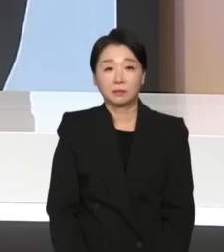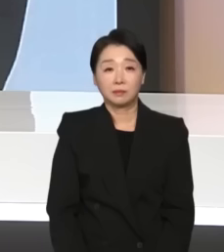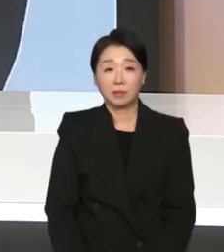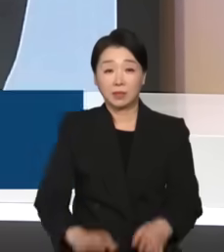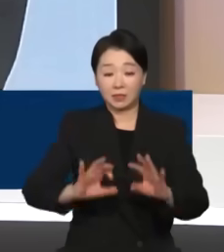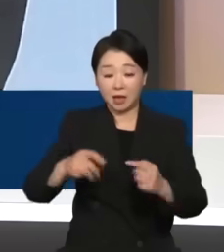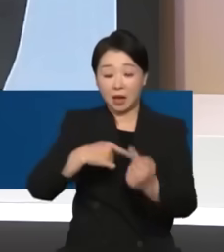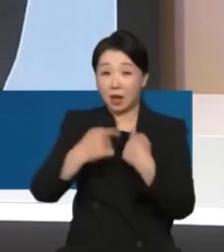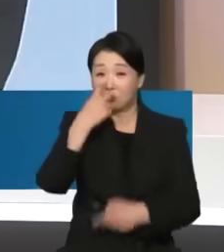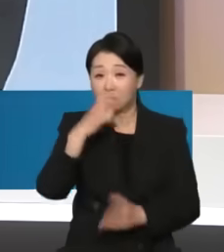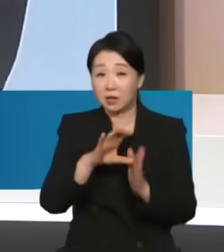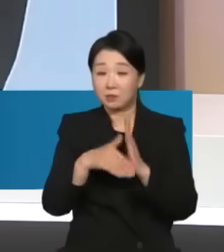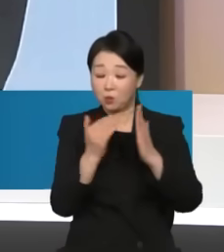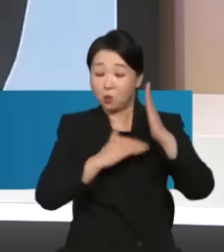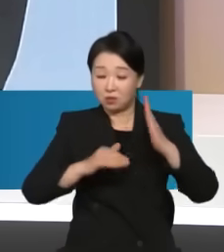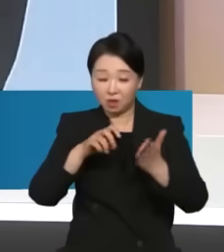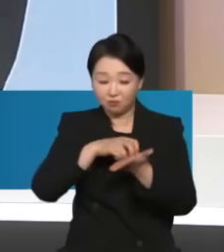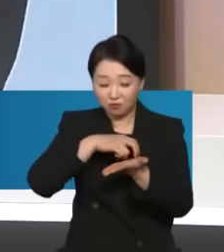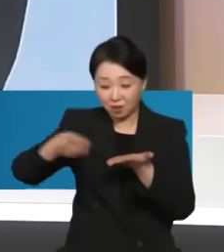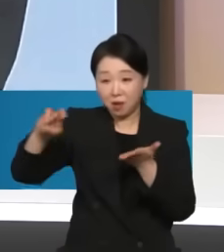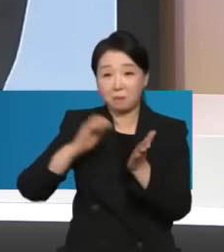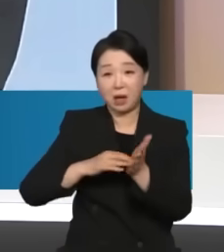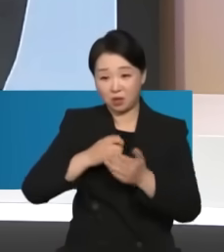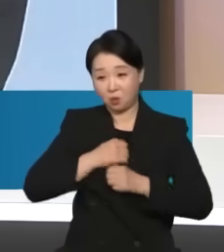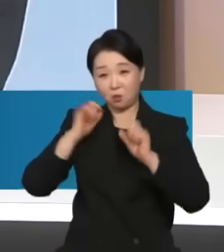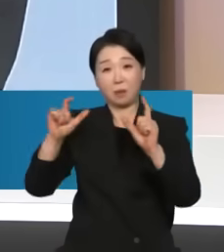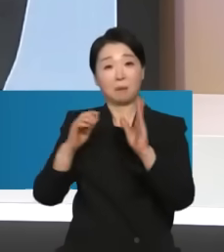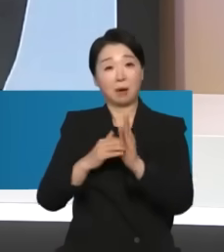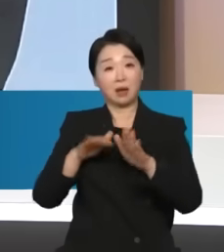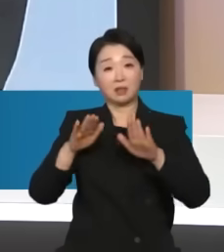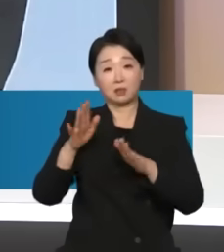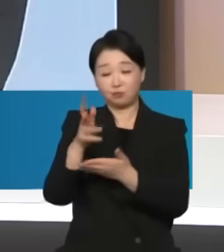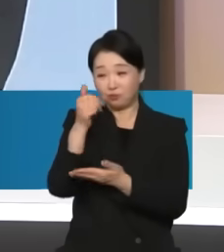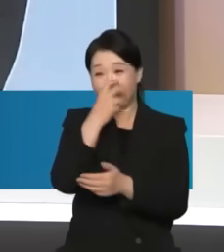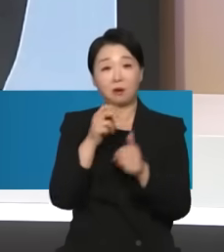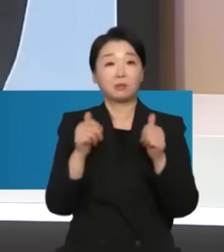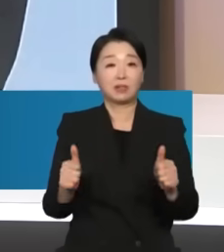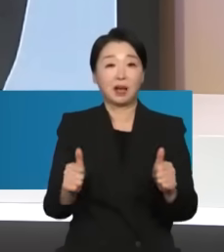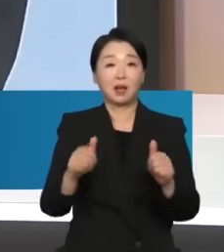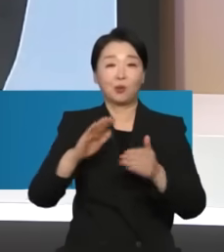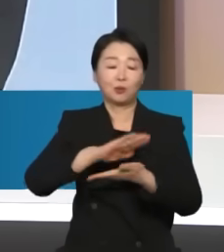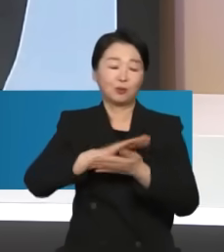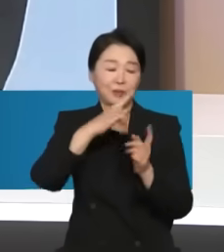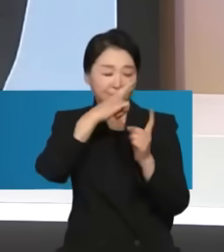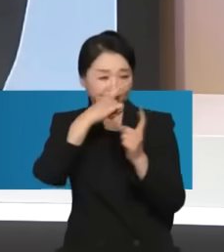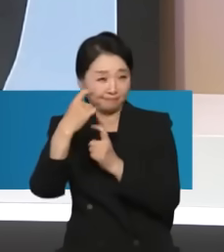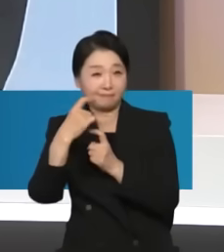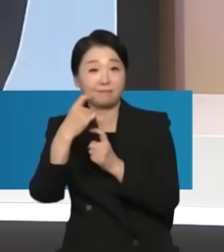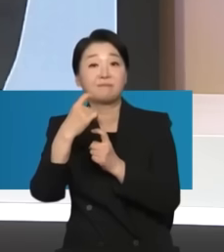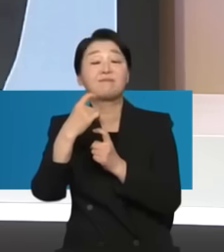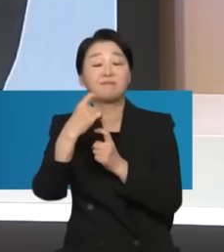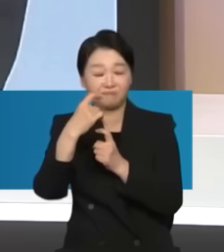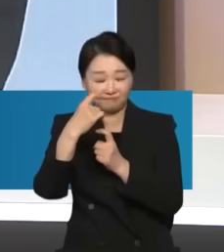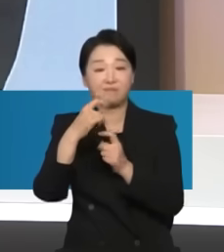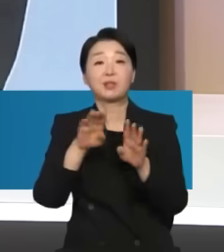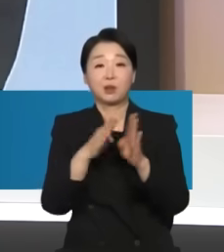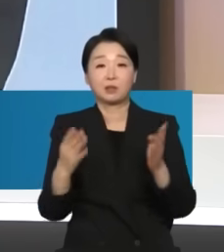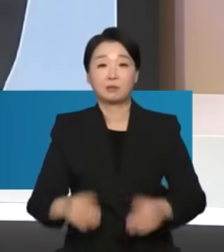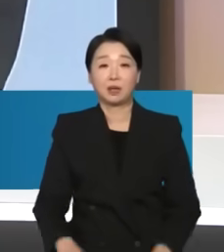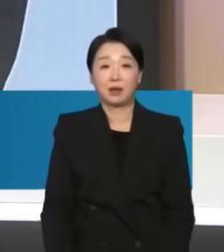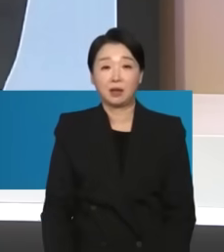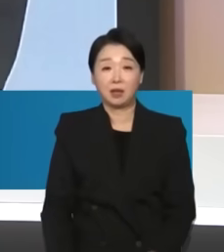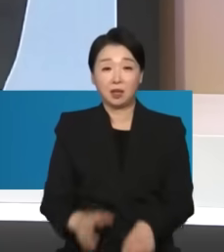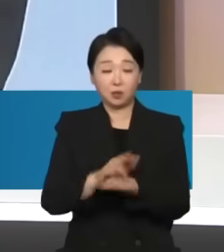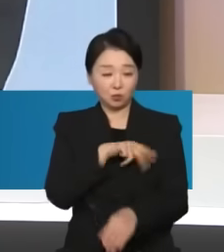국정감사 당시 공개된 문자로 인해 경고까지 받았던 현직 부장검사가 오늘 출판기념회를 예정대로 열었습니다.